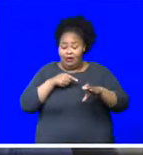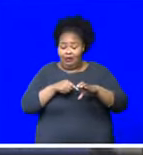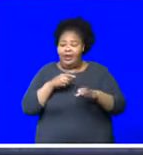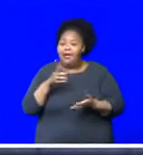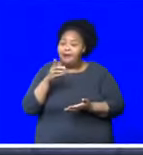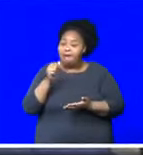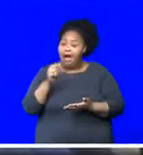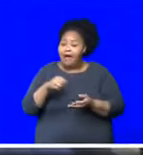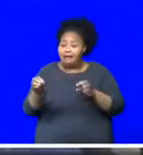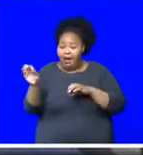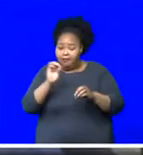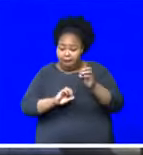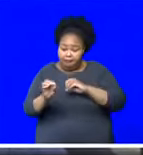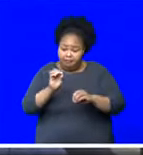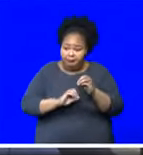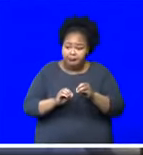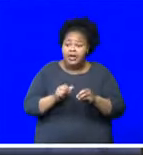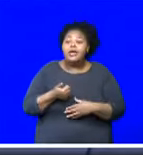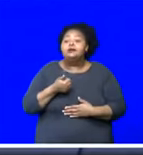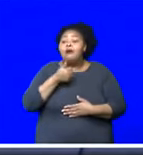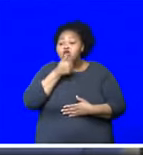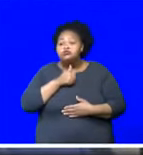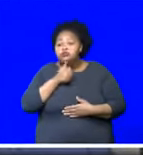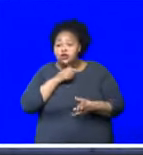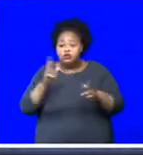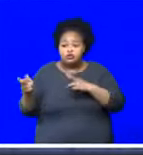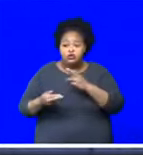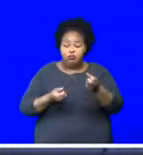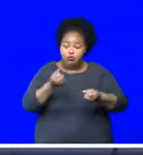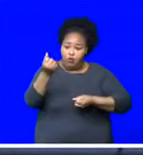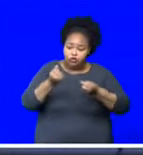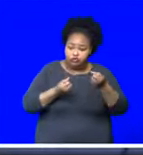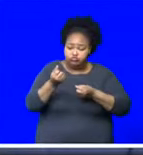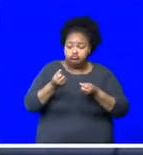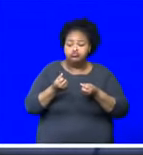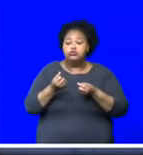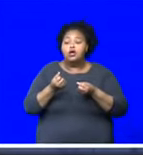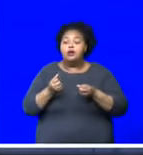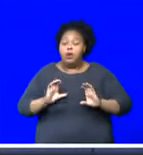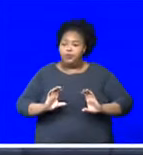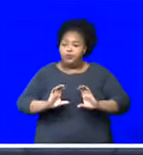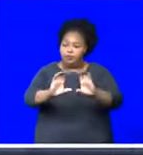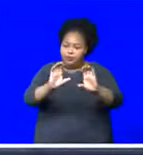kwendekeni ngoba mawubuka nje lo mgwaqo uyahamba kune gap